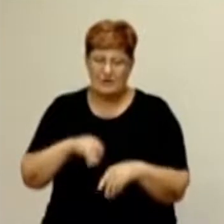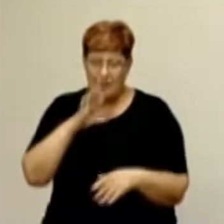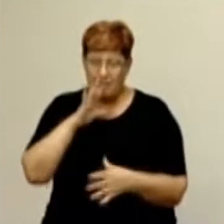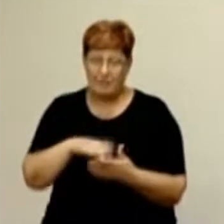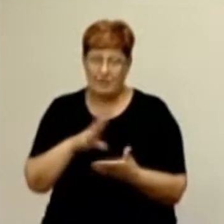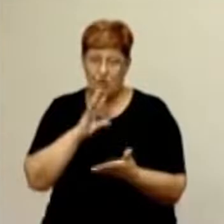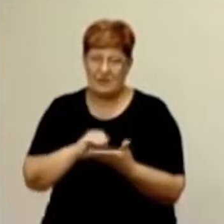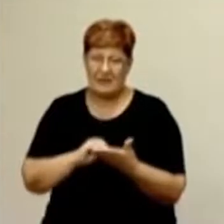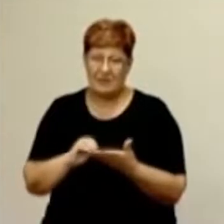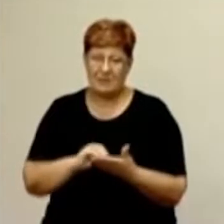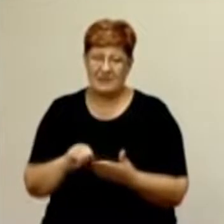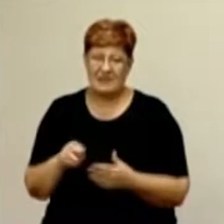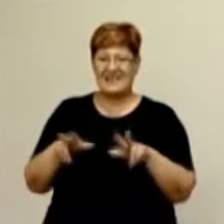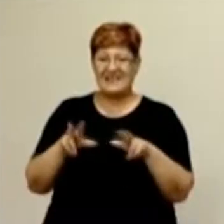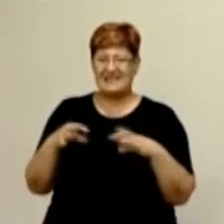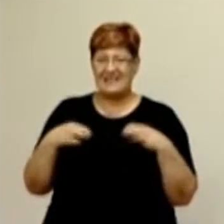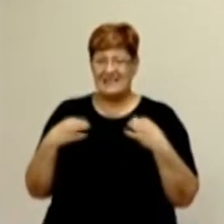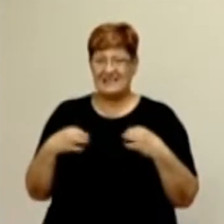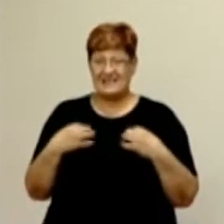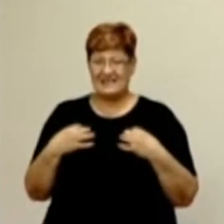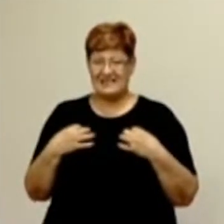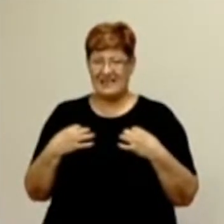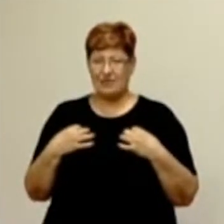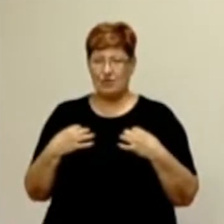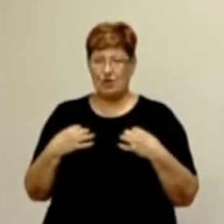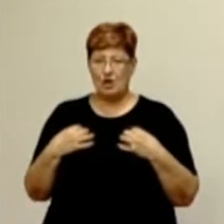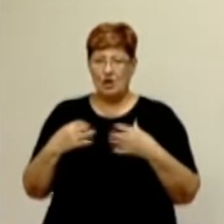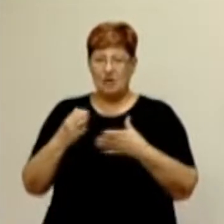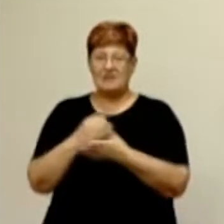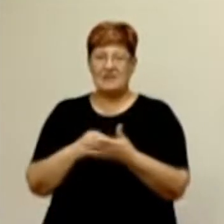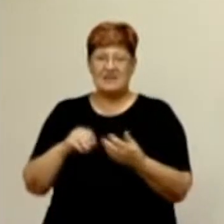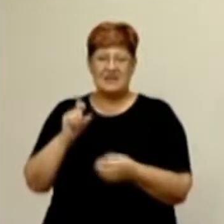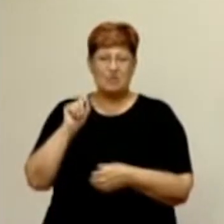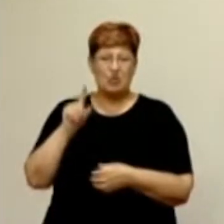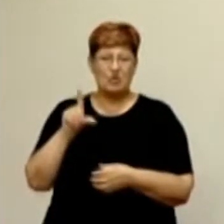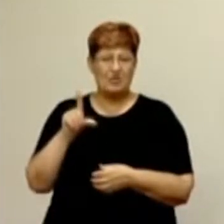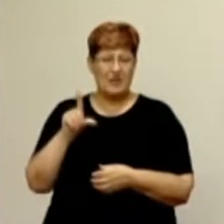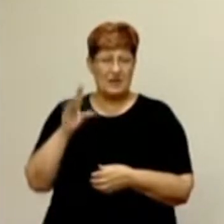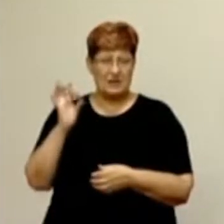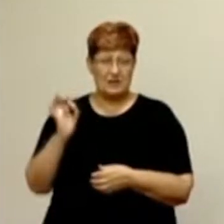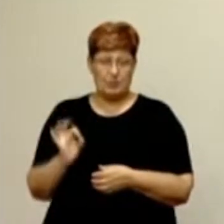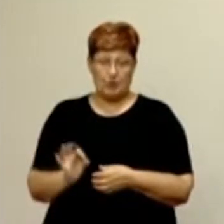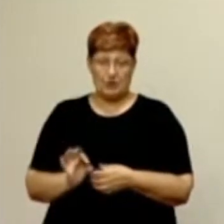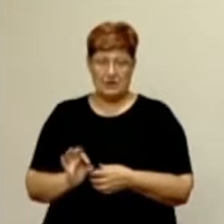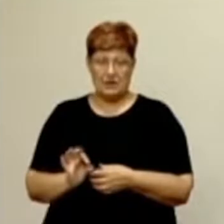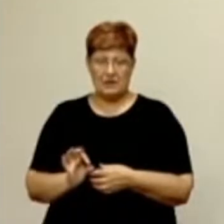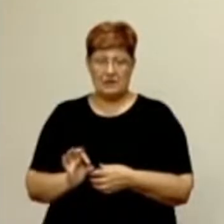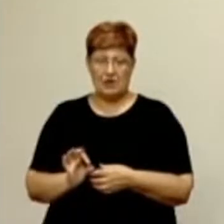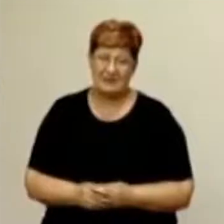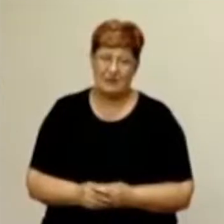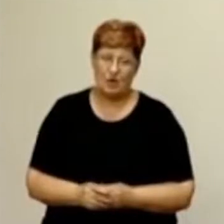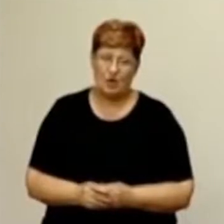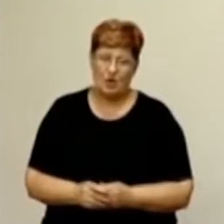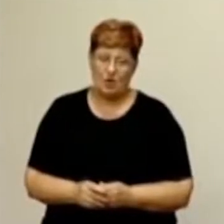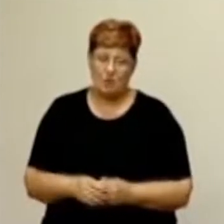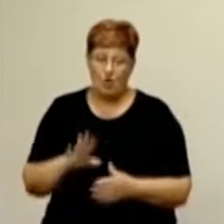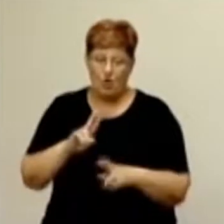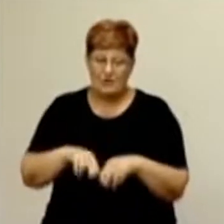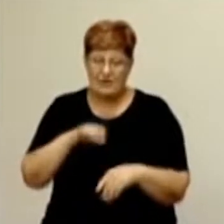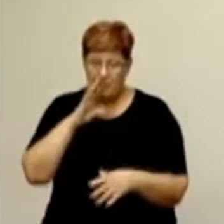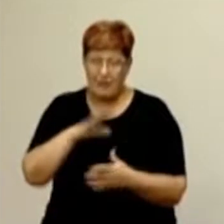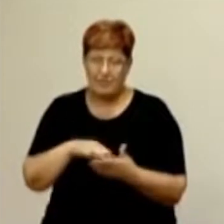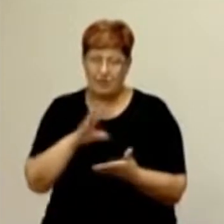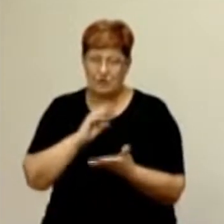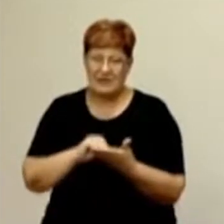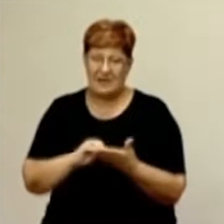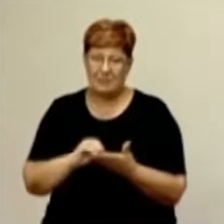Pokušavajući da ukaže na egzodus prema onima koji drugačije misle ili prema onima koji se uopšte usude da misle, Danijel Radić je više puta grubo